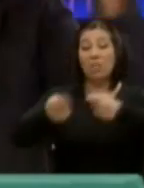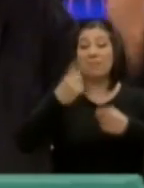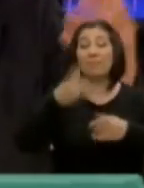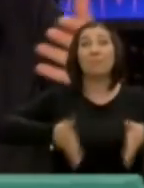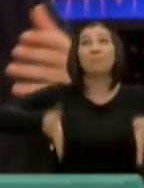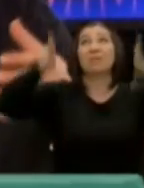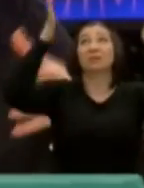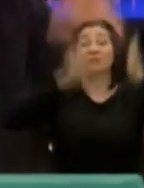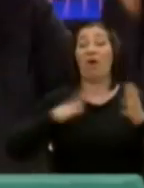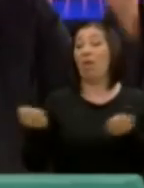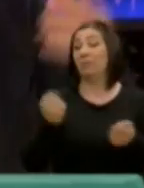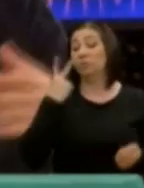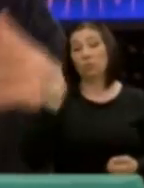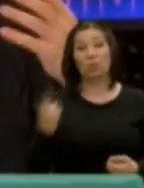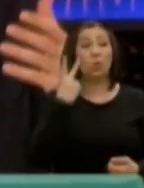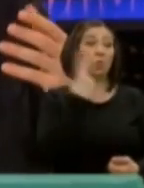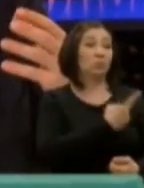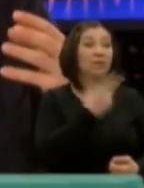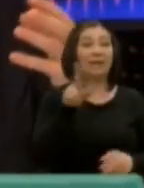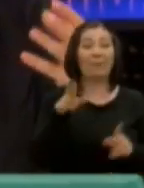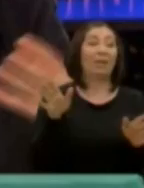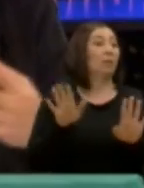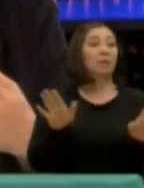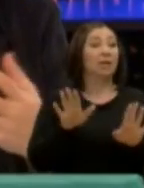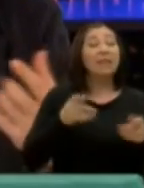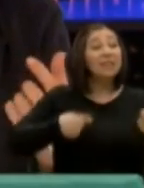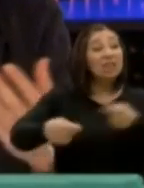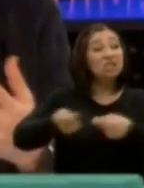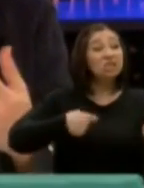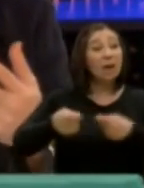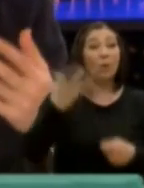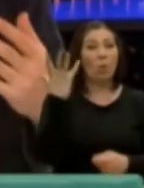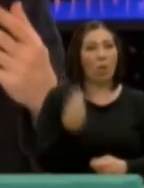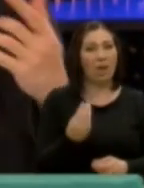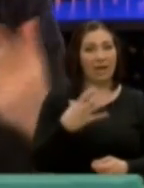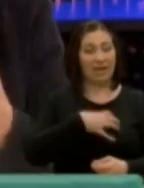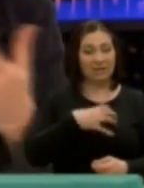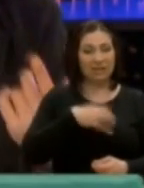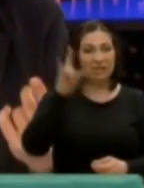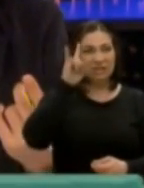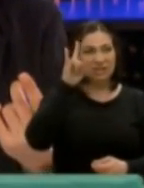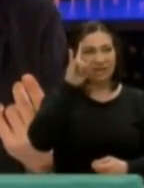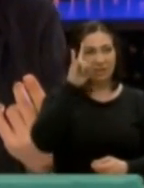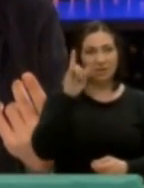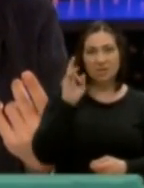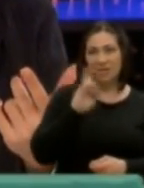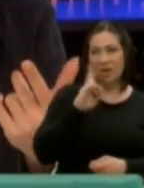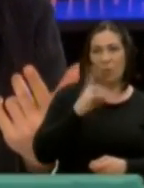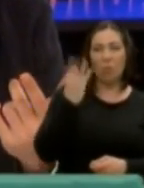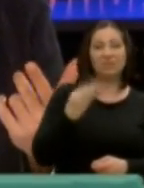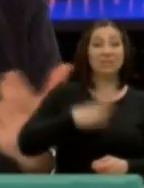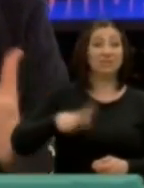de altındaki arabasını gösterir de bilmem nesini gösterir de falan filan. Ticari olarak kendisine hani kıskançlıkla saygı duyulmasını